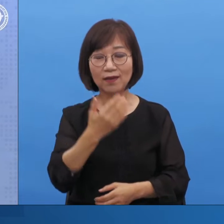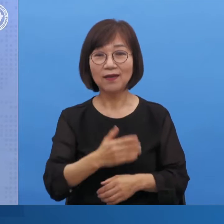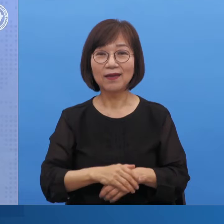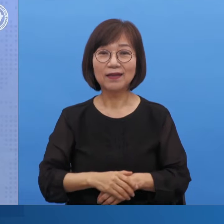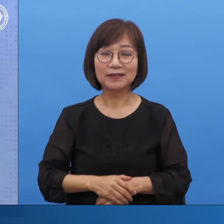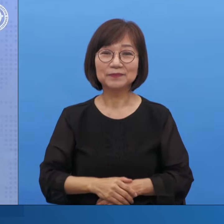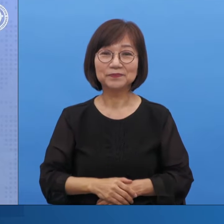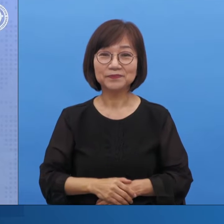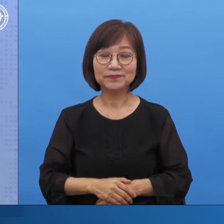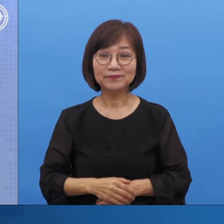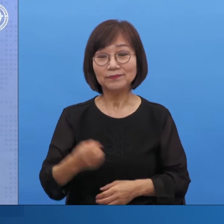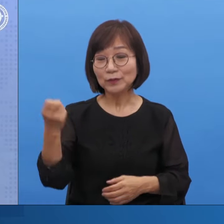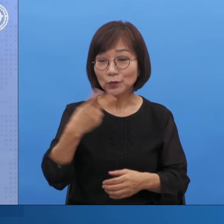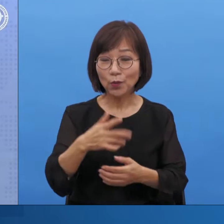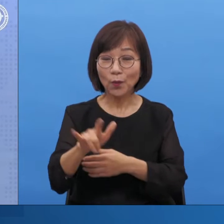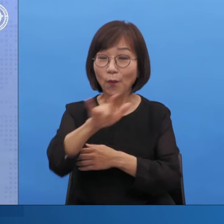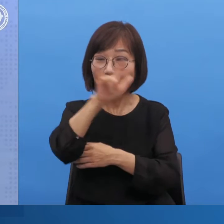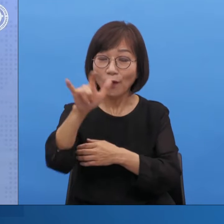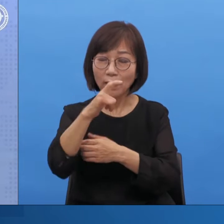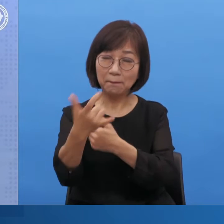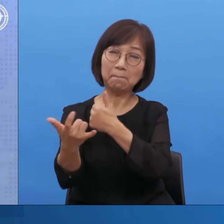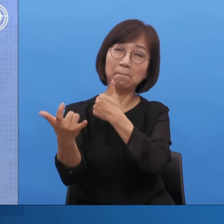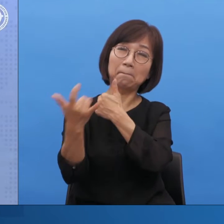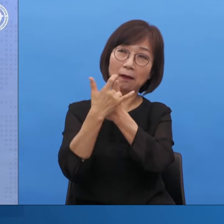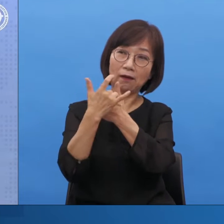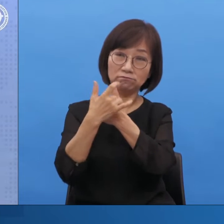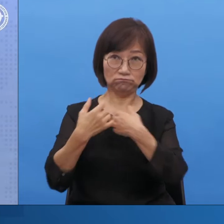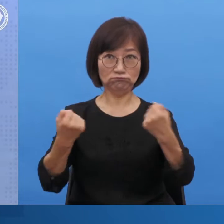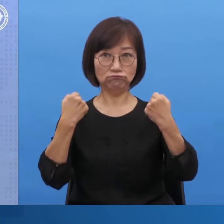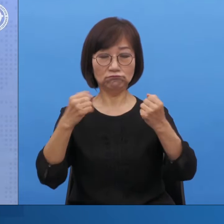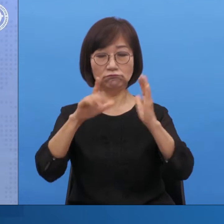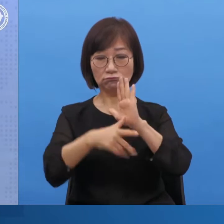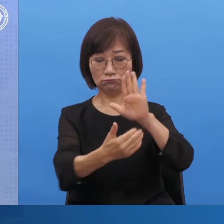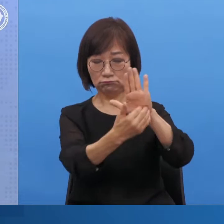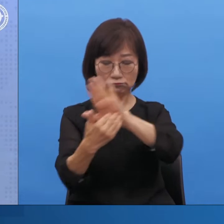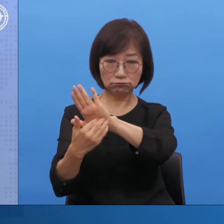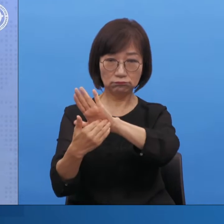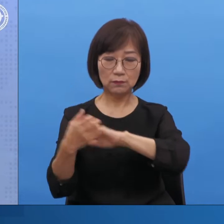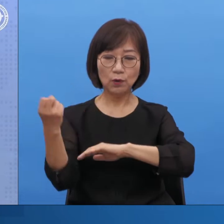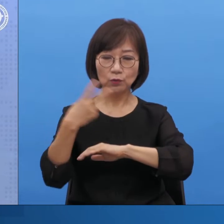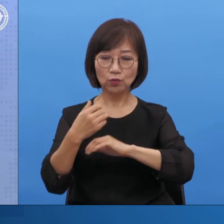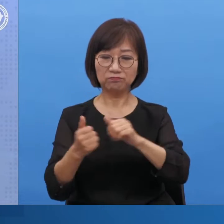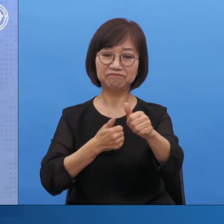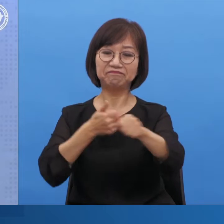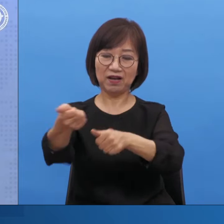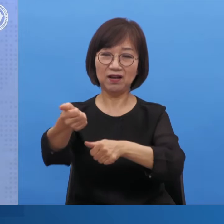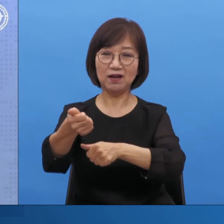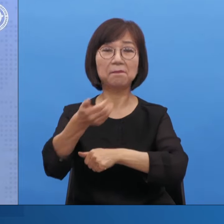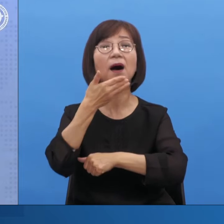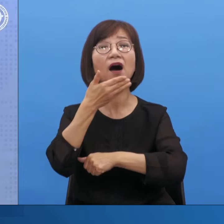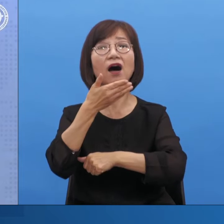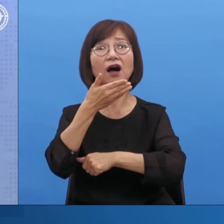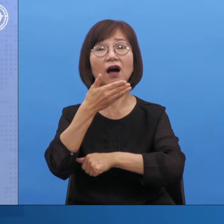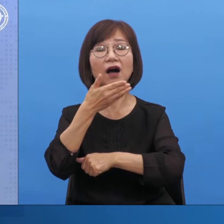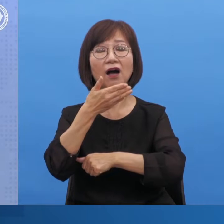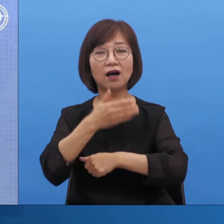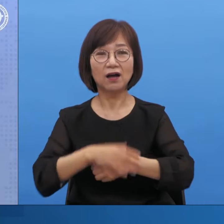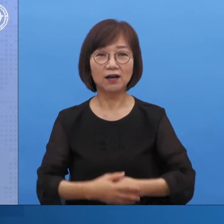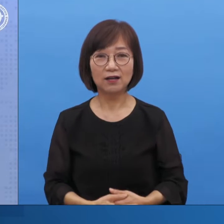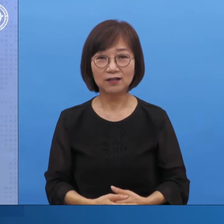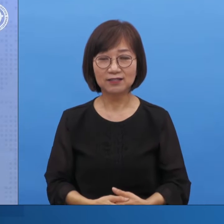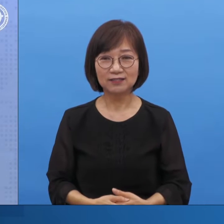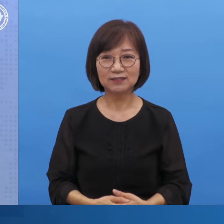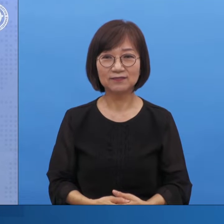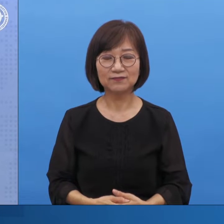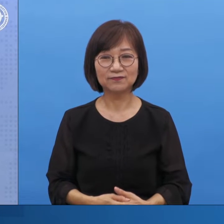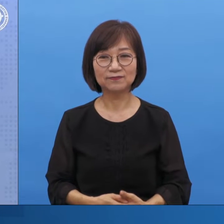들어 뭐 코로나 와도 잘 이기고 안 걸리기도 하고 뭐 병도 이기고 이렇게 되잖아요. But people who are fundamentally healthy, even if corona comes to them, they're